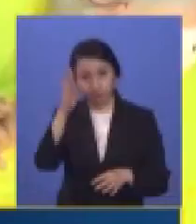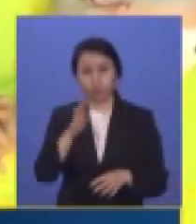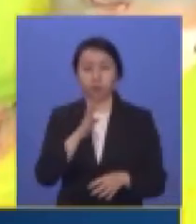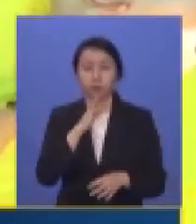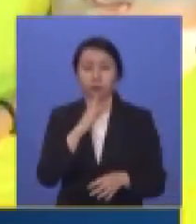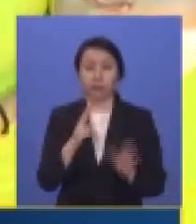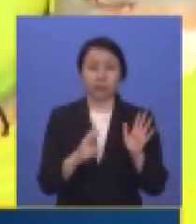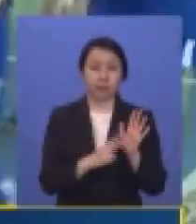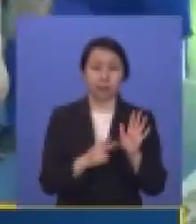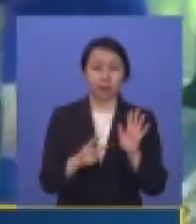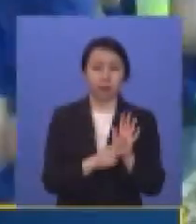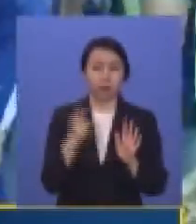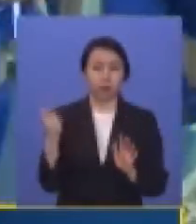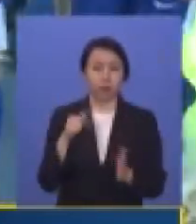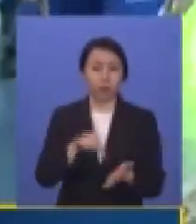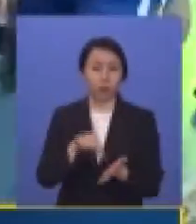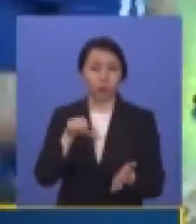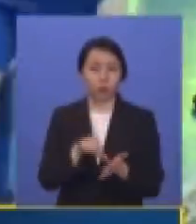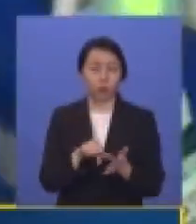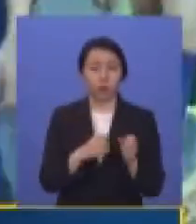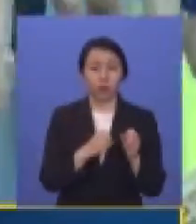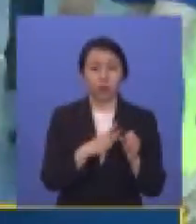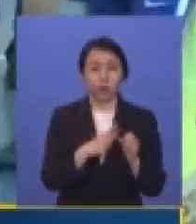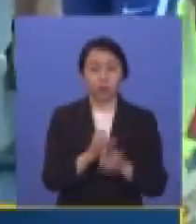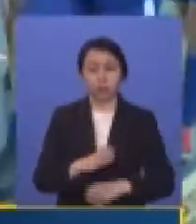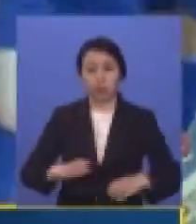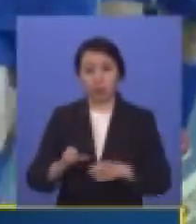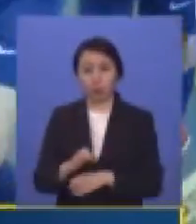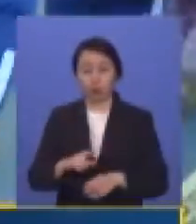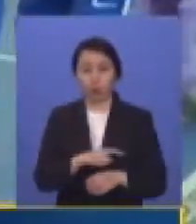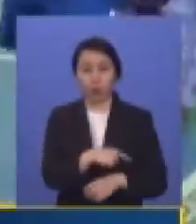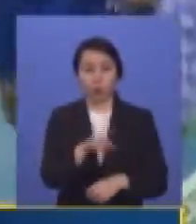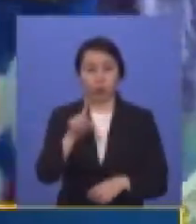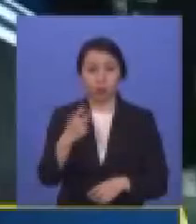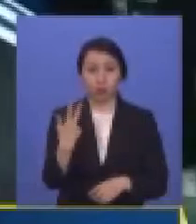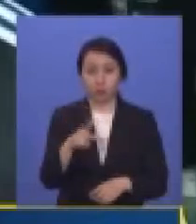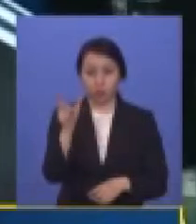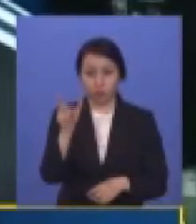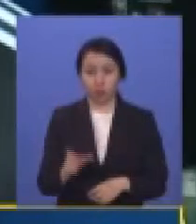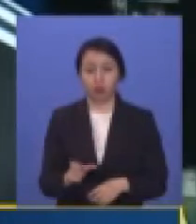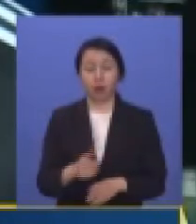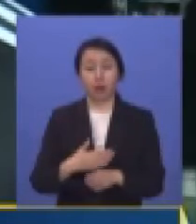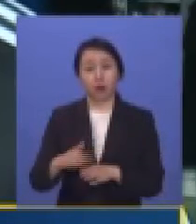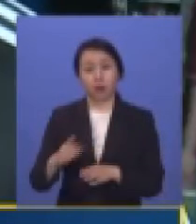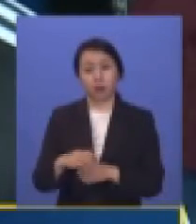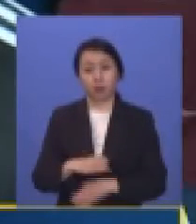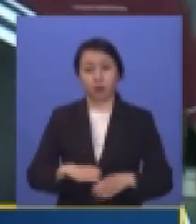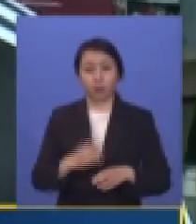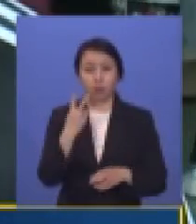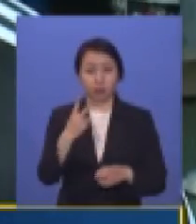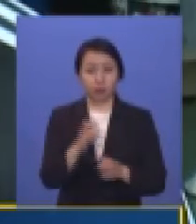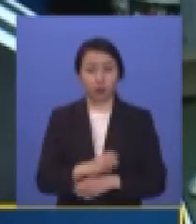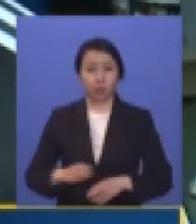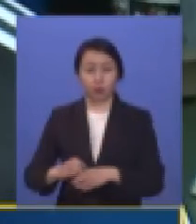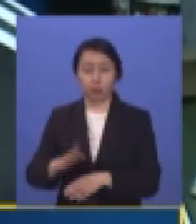девушек 7 и 8 классы. Участие принимают 14 команд, около 130 человек. Разделены команды на две подгруппы, что